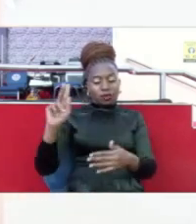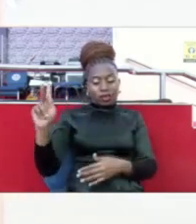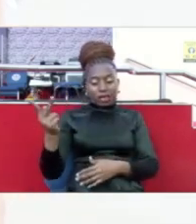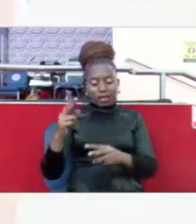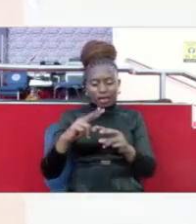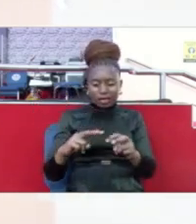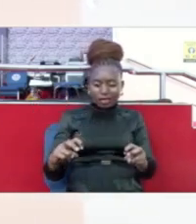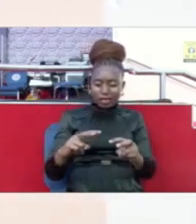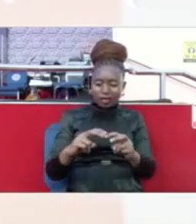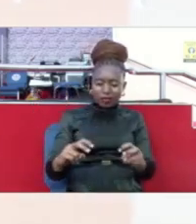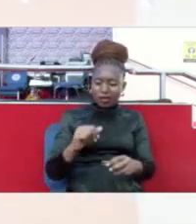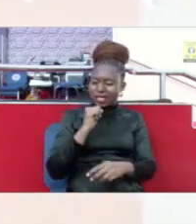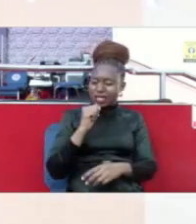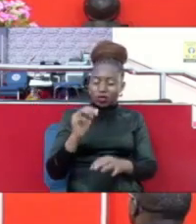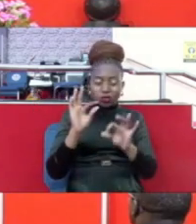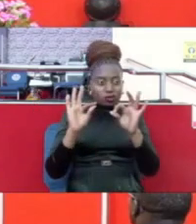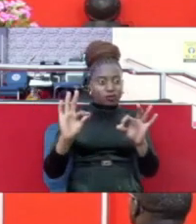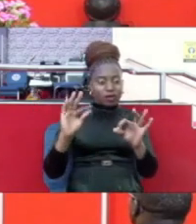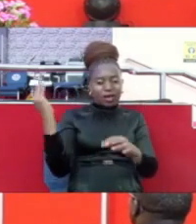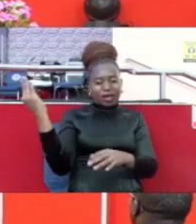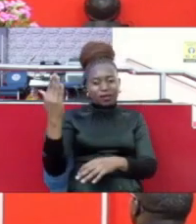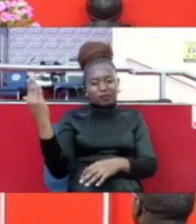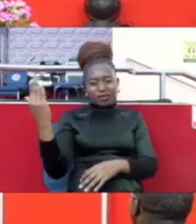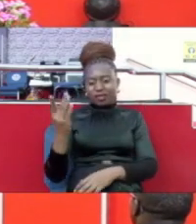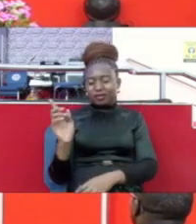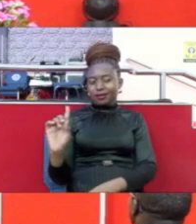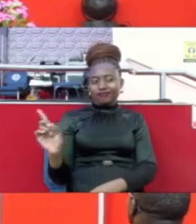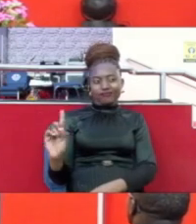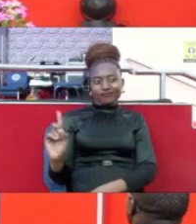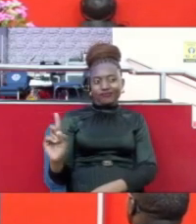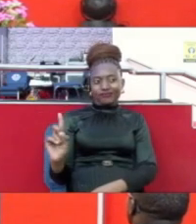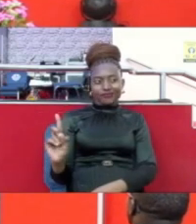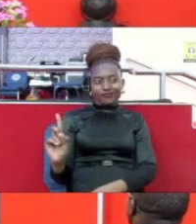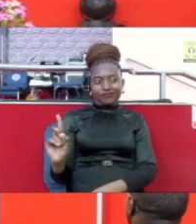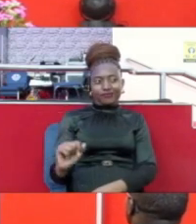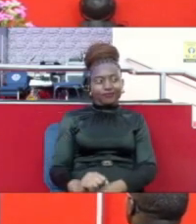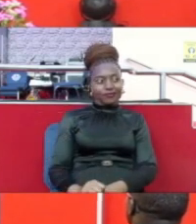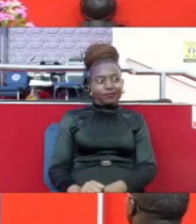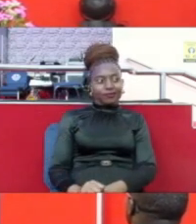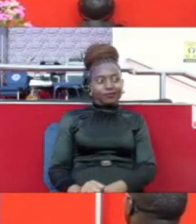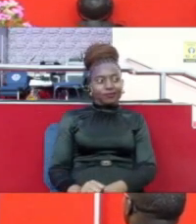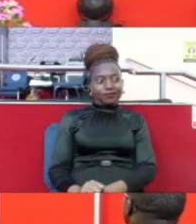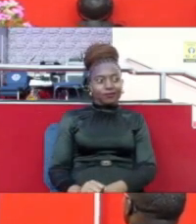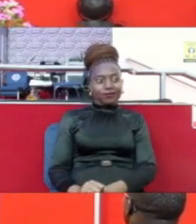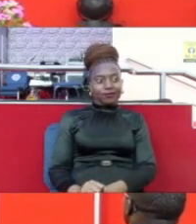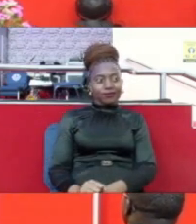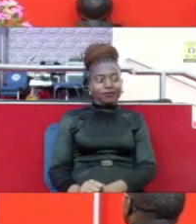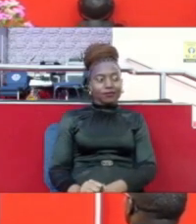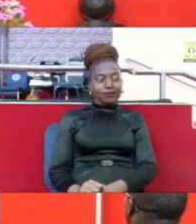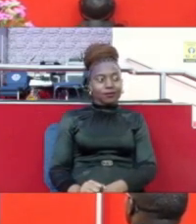wealthy preachers. Kile ambacho Kenya inatafuta si wahubiri ambao ni tajiri. They're not looking